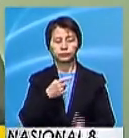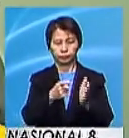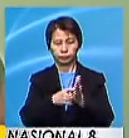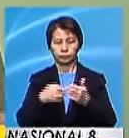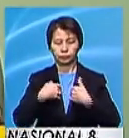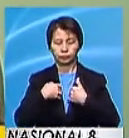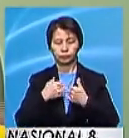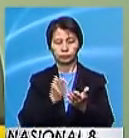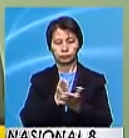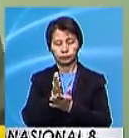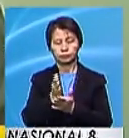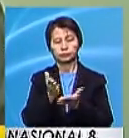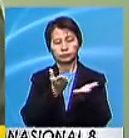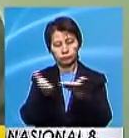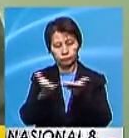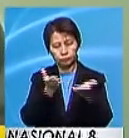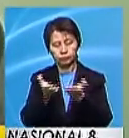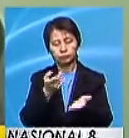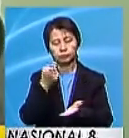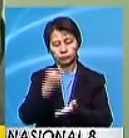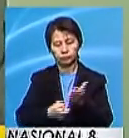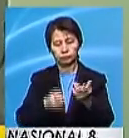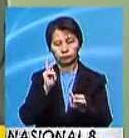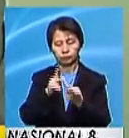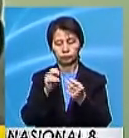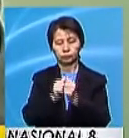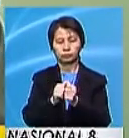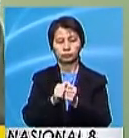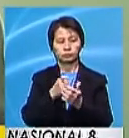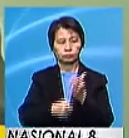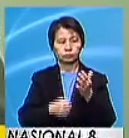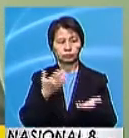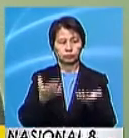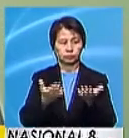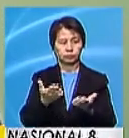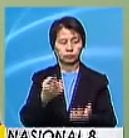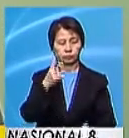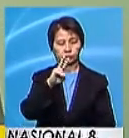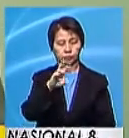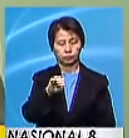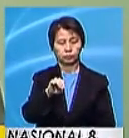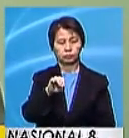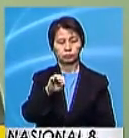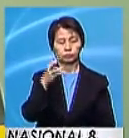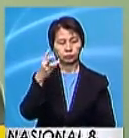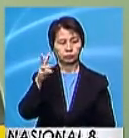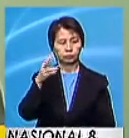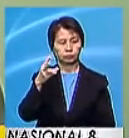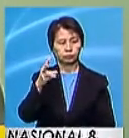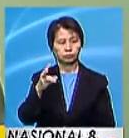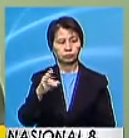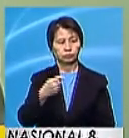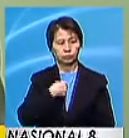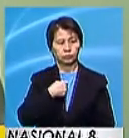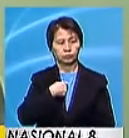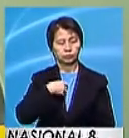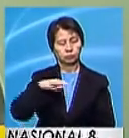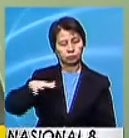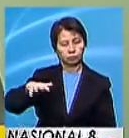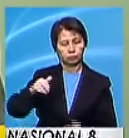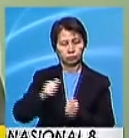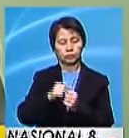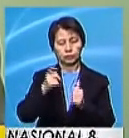the right suite of services at the right price. So I think sometime 2016, but I can't say whether it'll be, I doubt it'll be the first